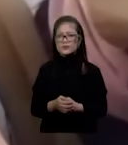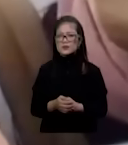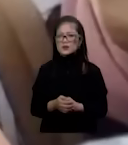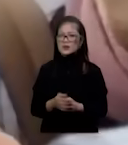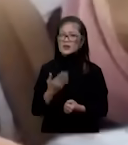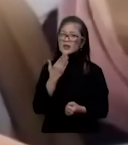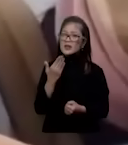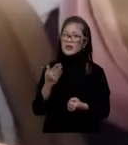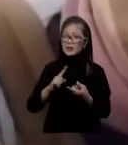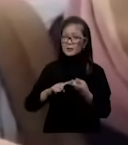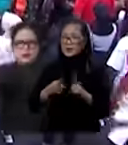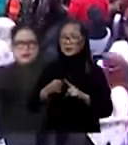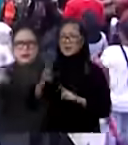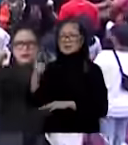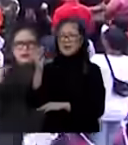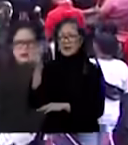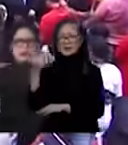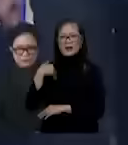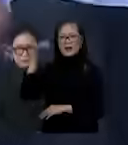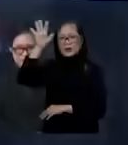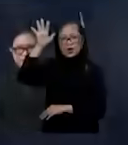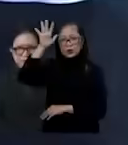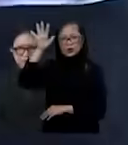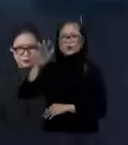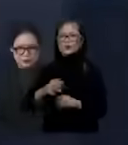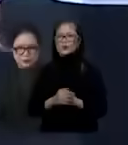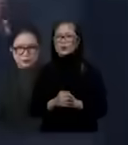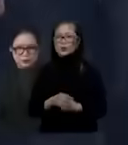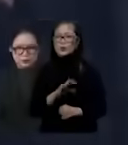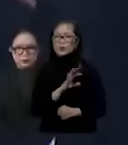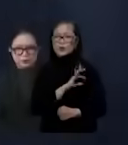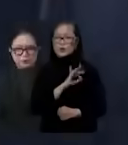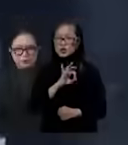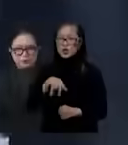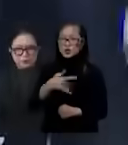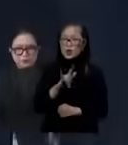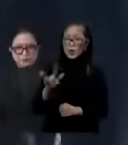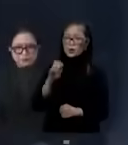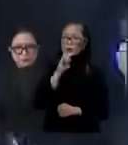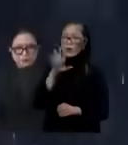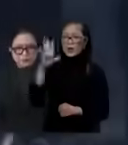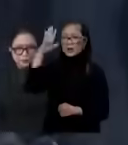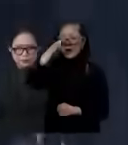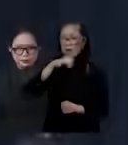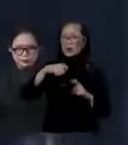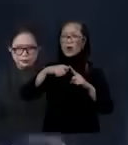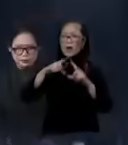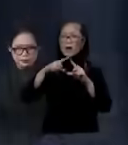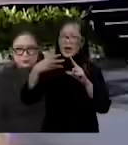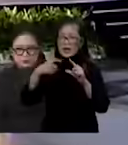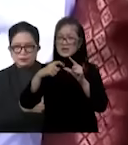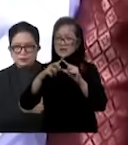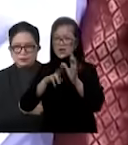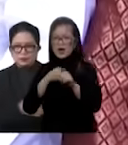yang di Jakarta aja ya, teman-teman media. Presiden Joko Widodo sendiri mengaku telah mengetahui keinginan Kaisang untuk terjun ke dunia politik dan